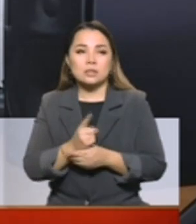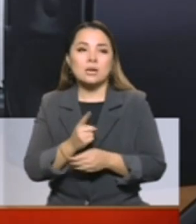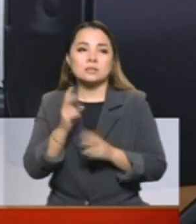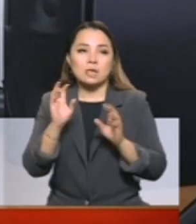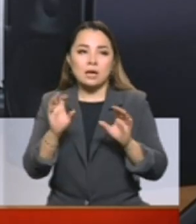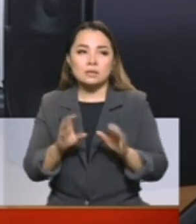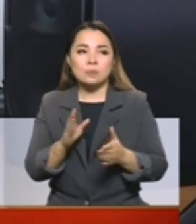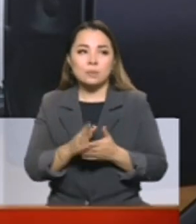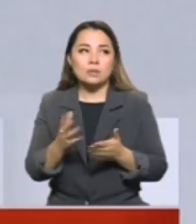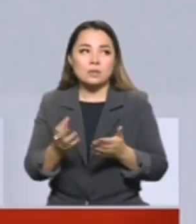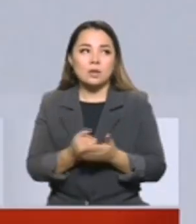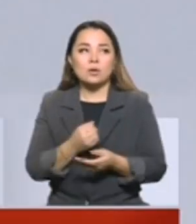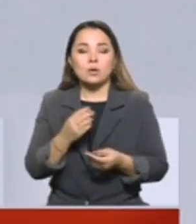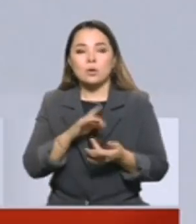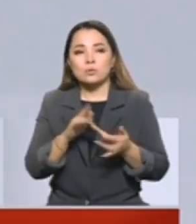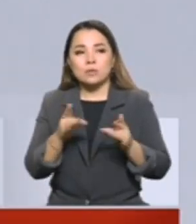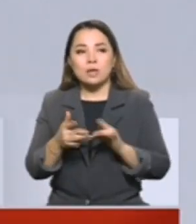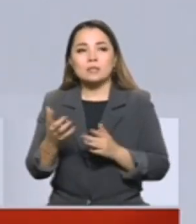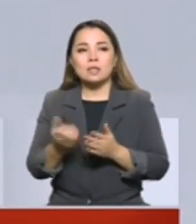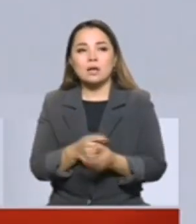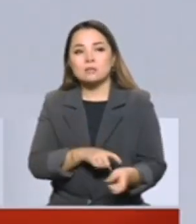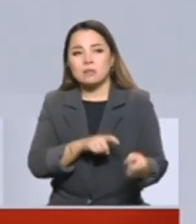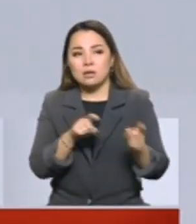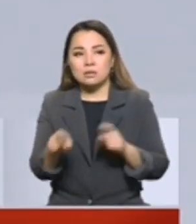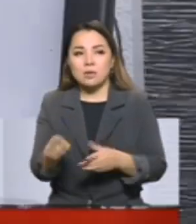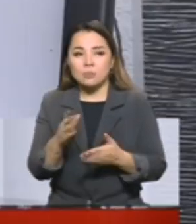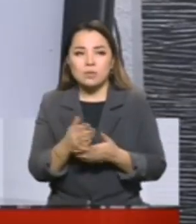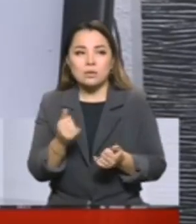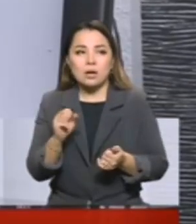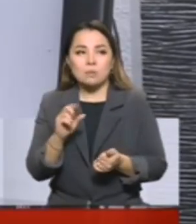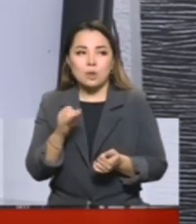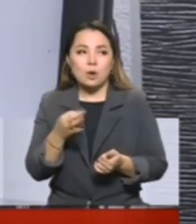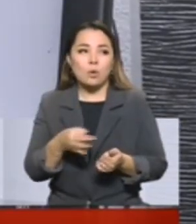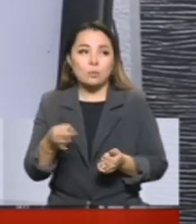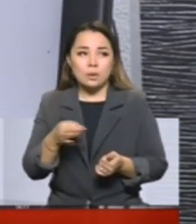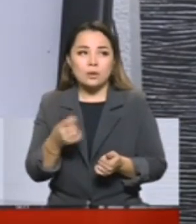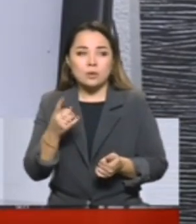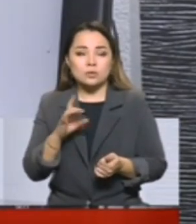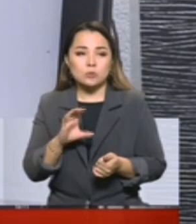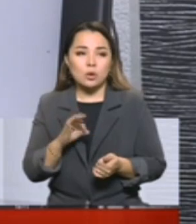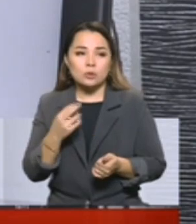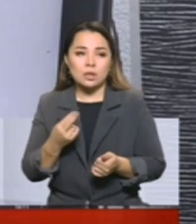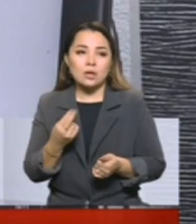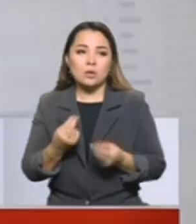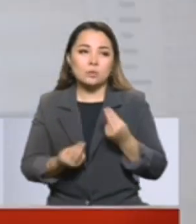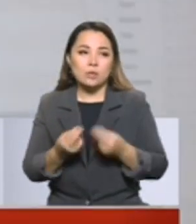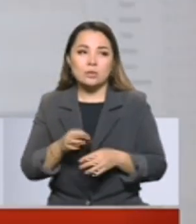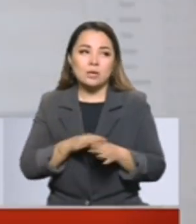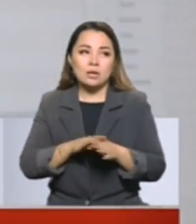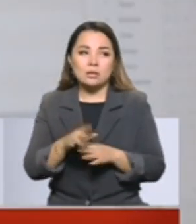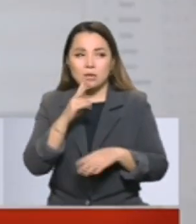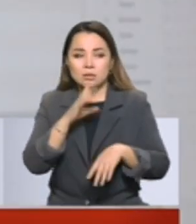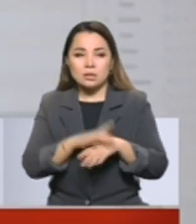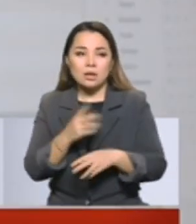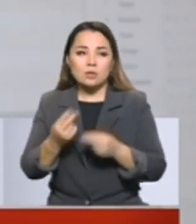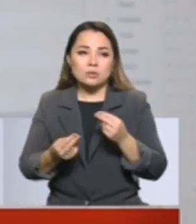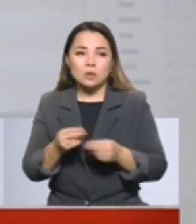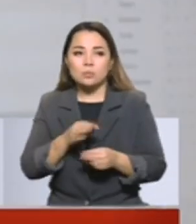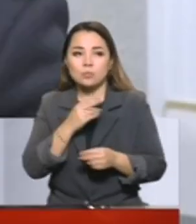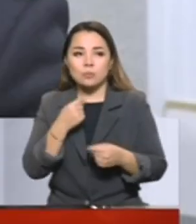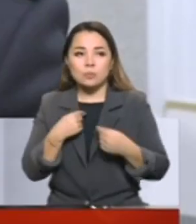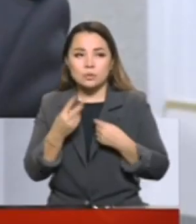Алайда амалын тапқандар ойынның онлайн нұсқасына көшті. Бір ғана Абай облысында бір жылда әлеуметтік желі арқылы ұтыс ұйымдастыру оқиғалары мыңдап